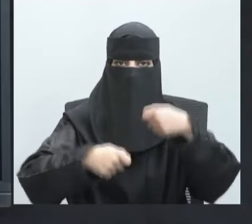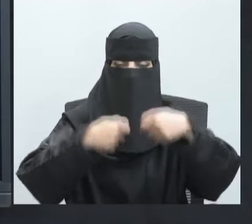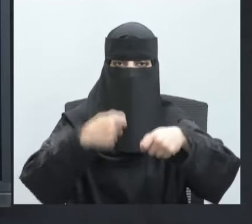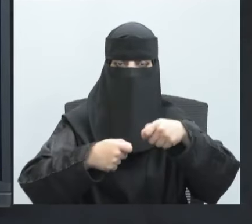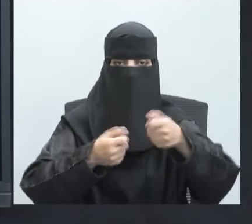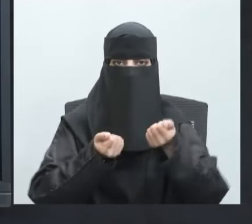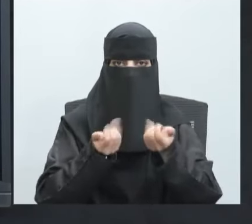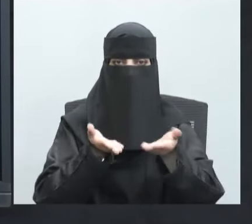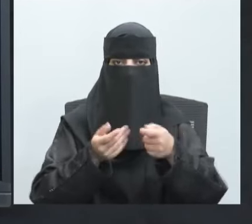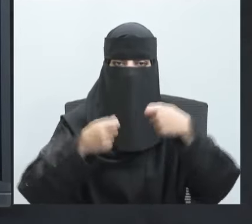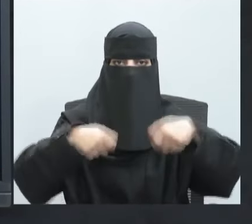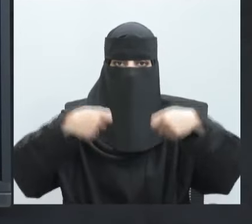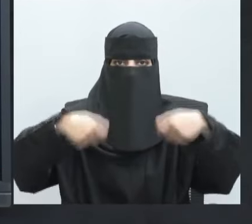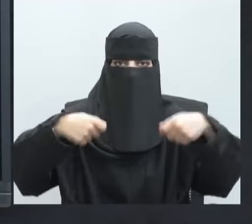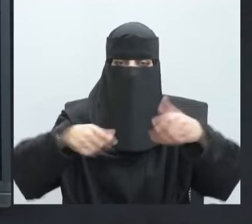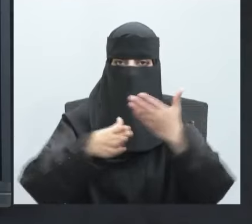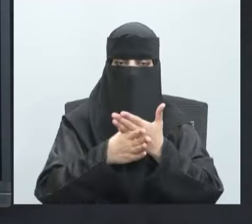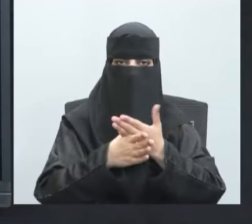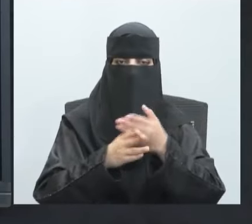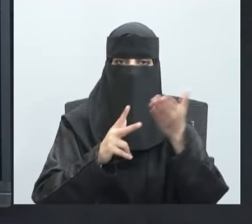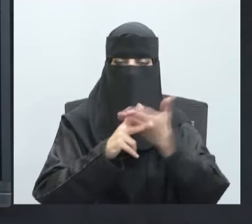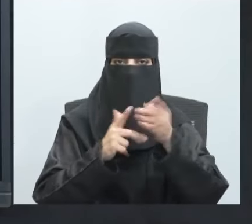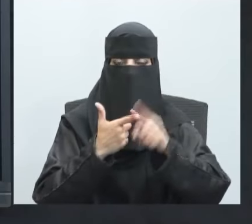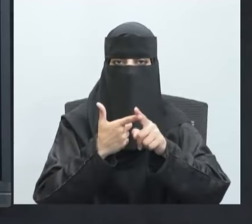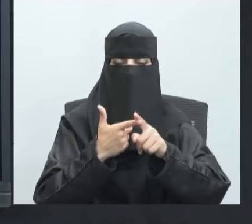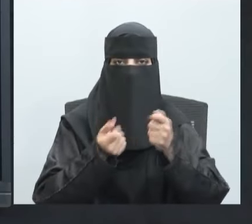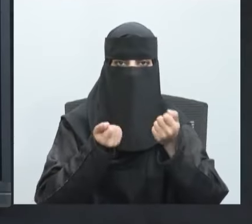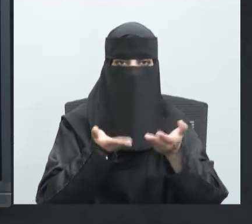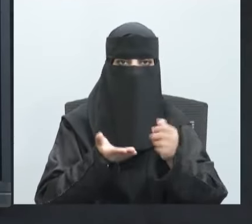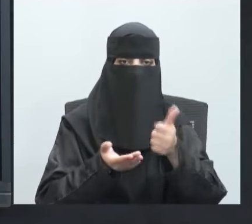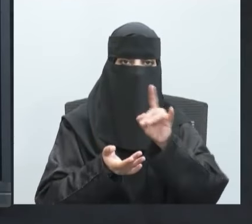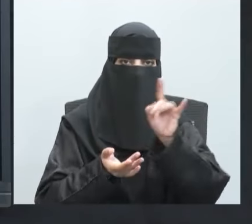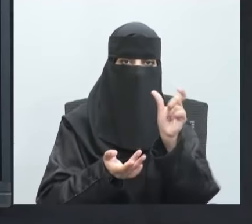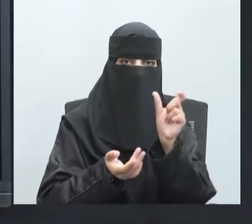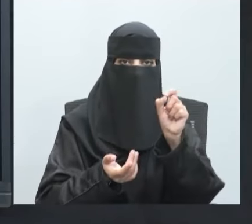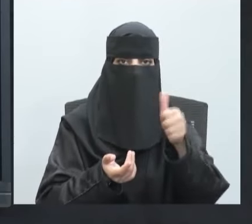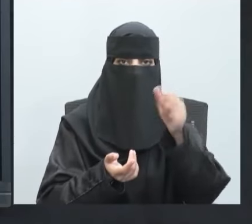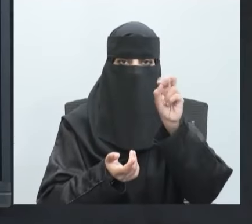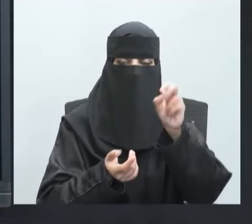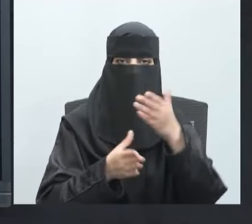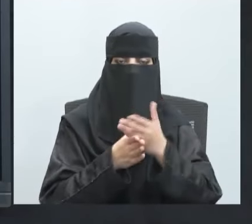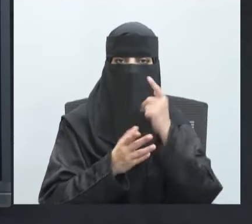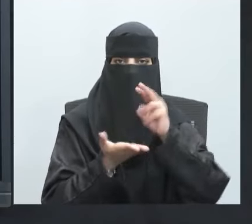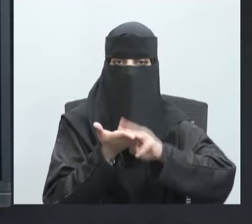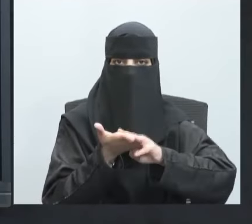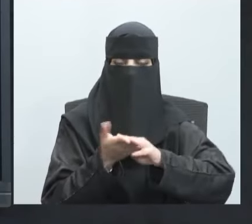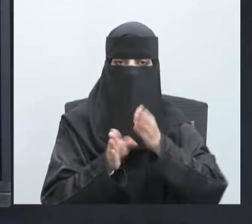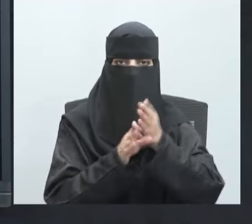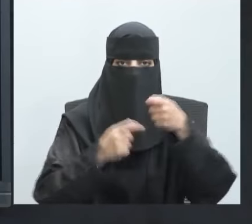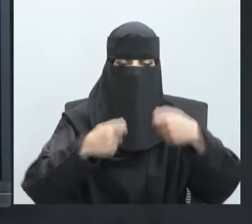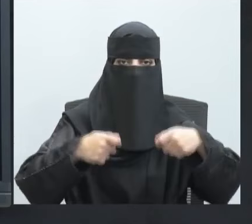في الانفاق فذكرنا في الفصل الثاني عن الانفاق وذكرنا كيف تؤثر سلوكيات